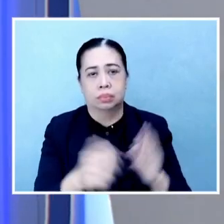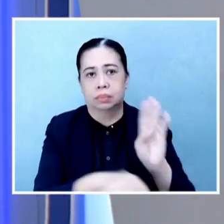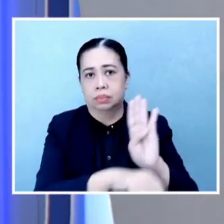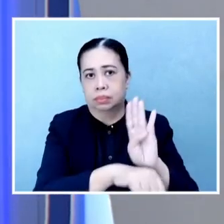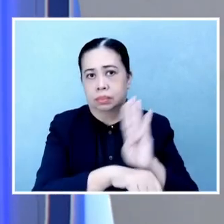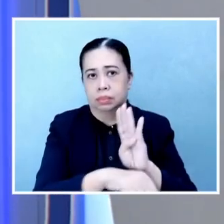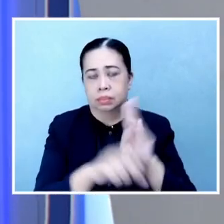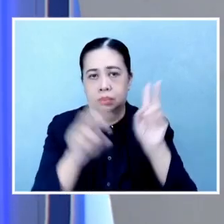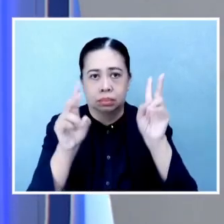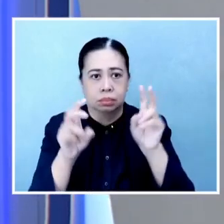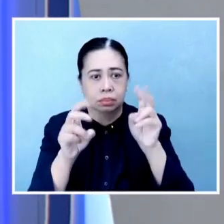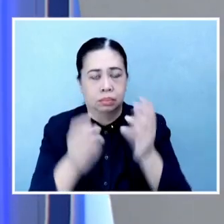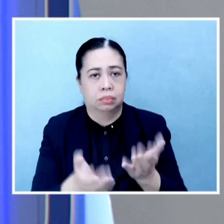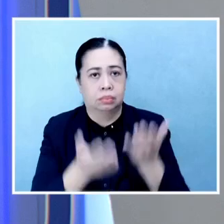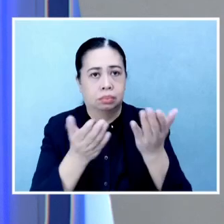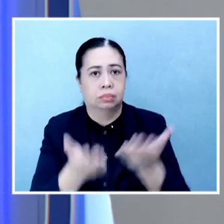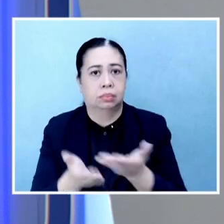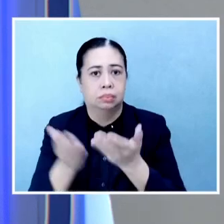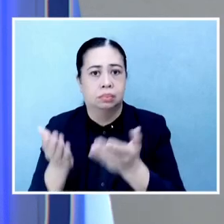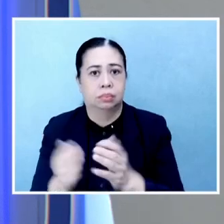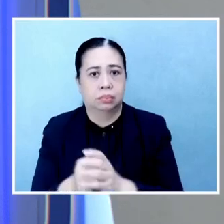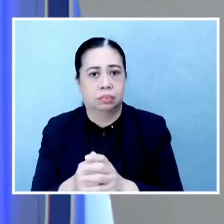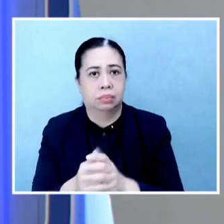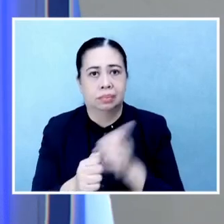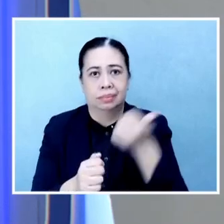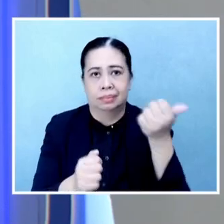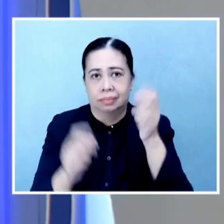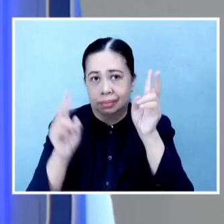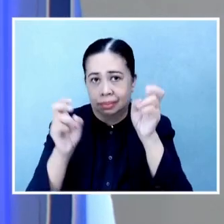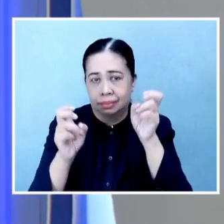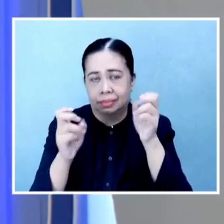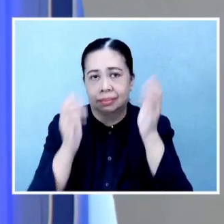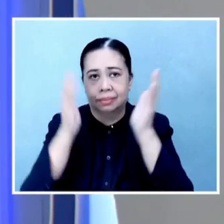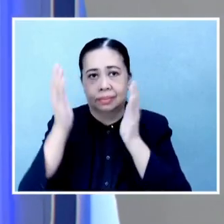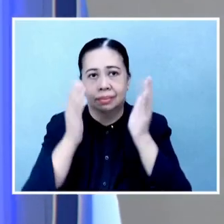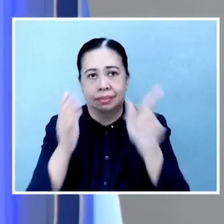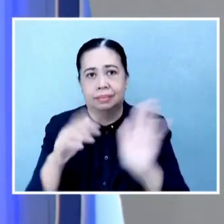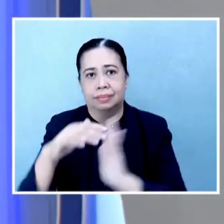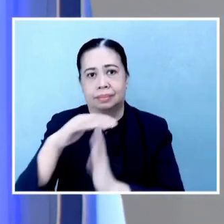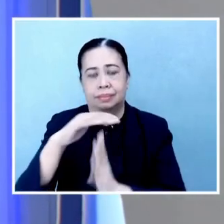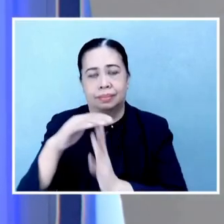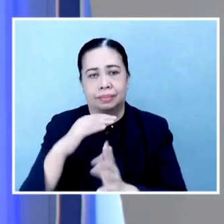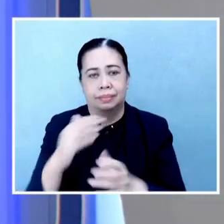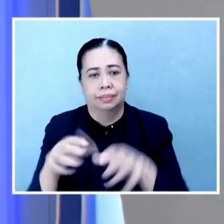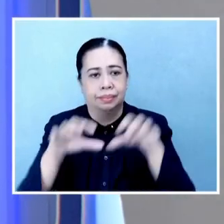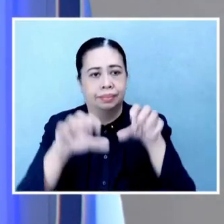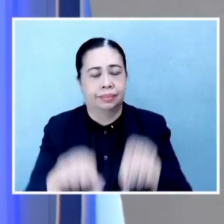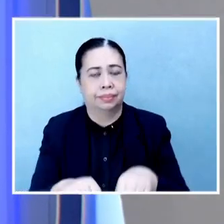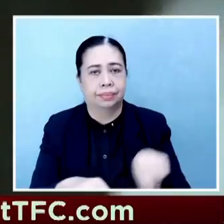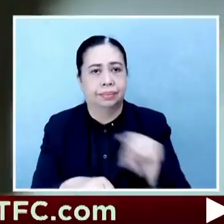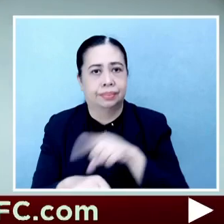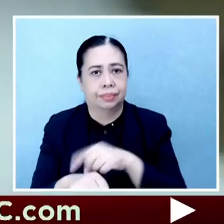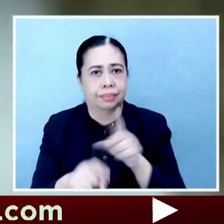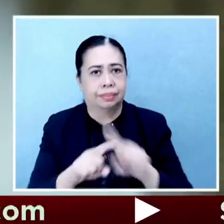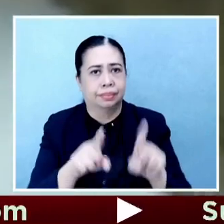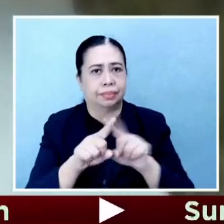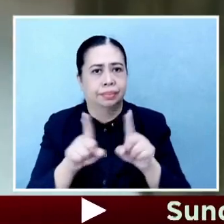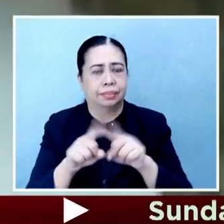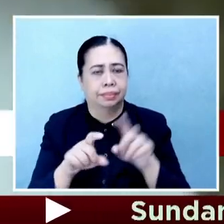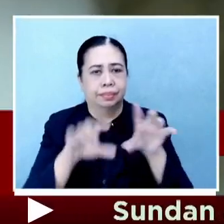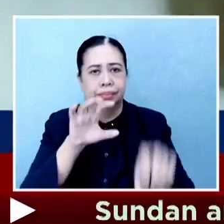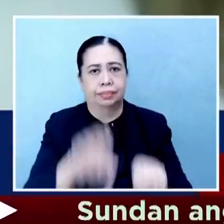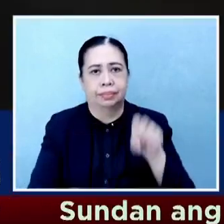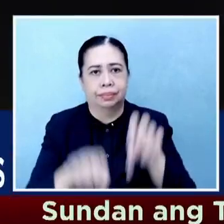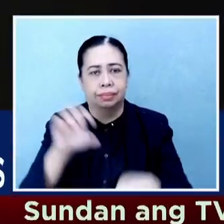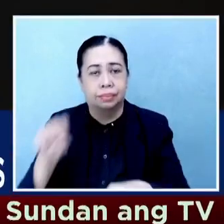na umano'y nag-aalok ng extra service sa kanilang mga customers. Naaresto ang mga suspect sa magkakahiwalay na entrapment